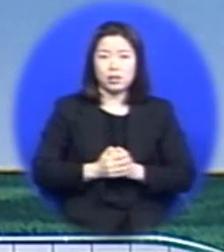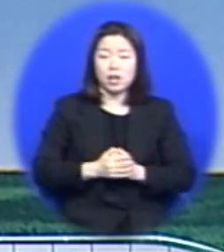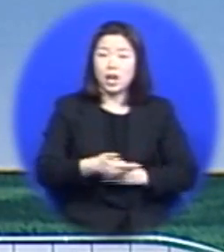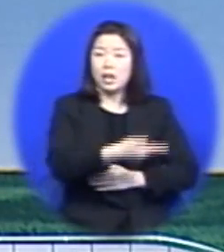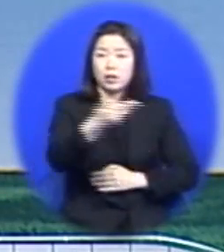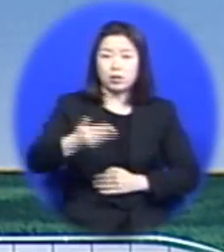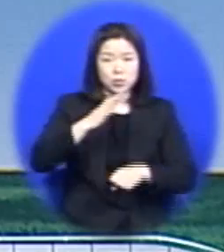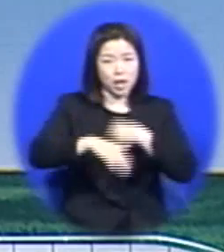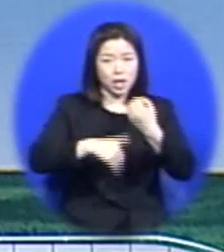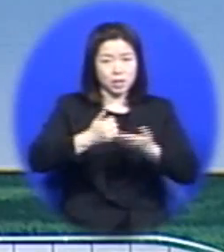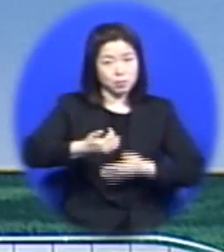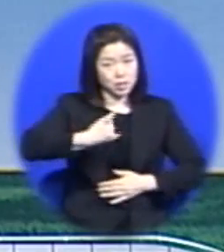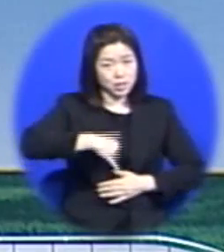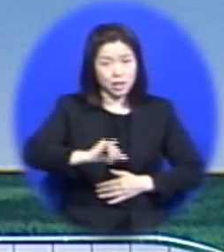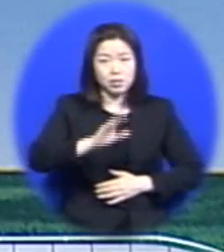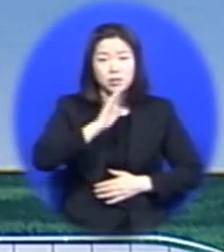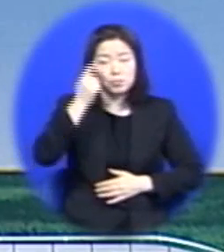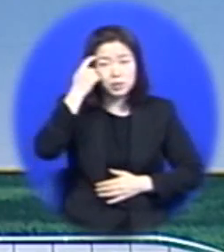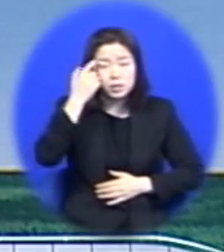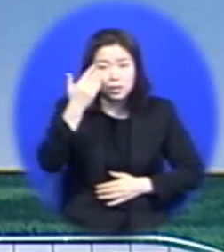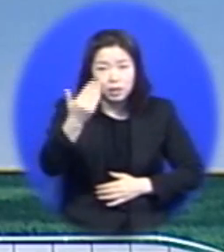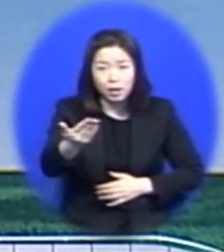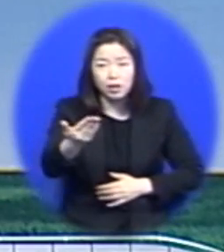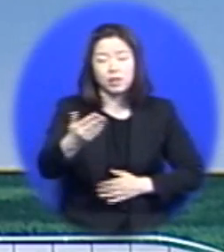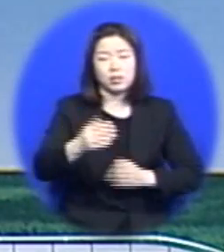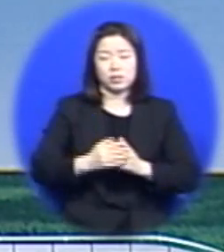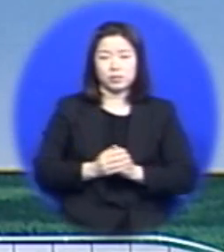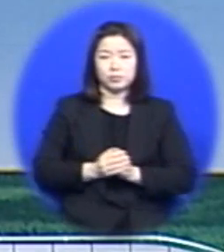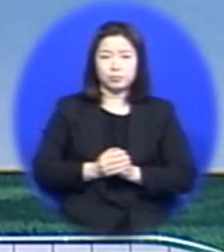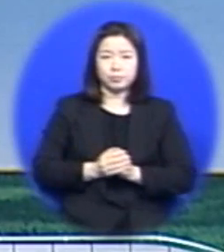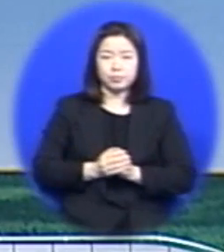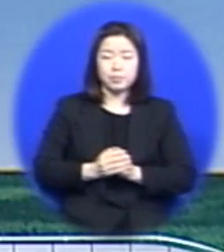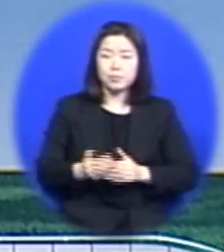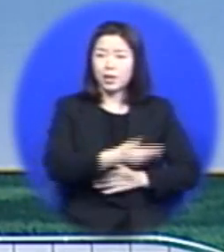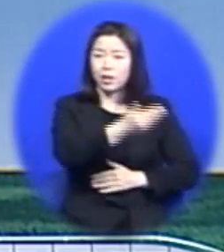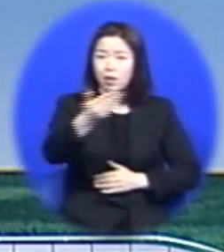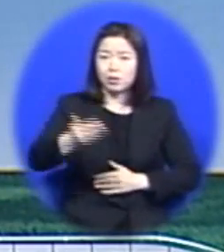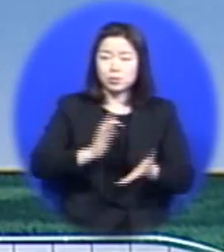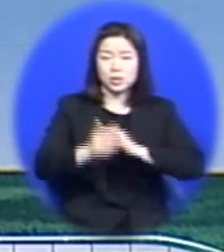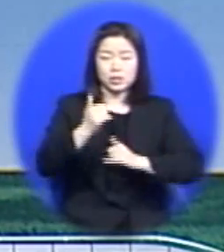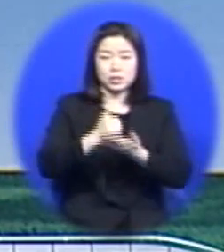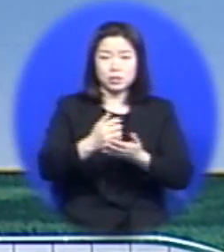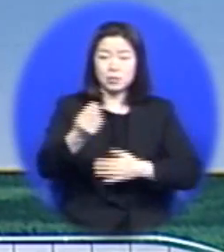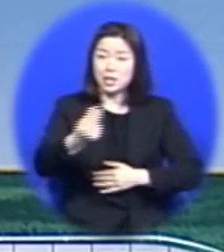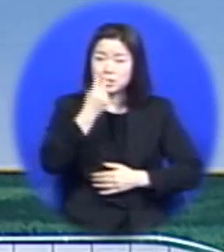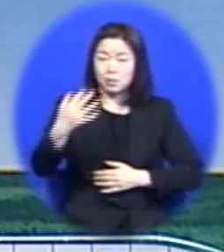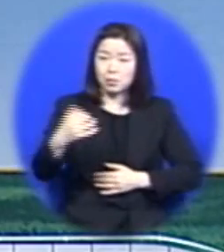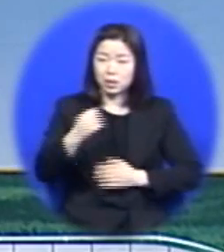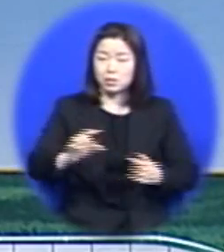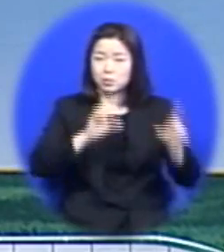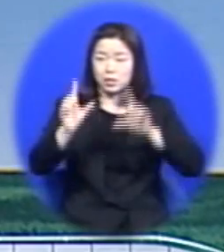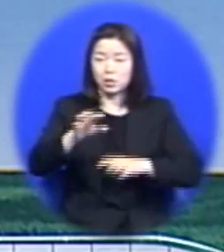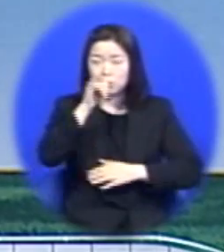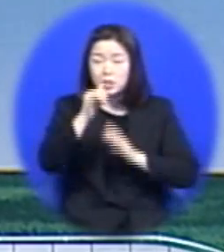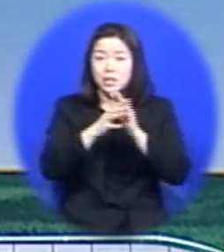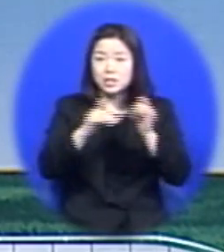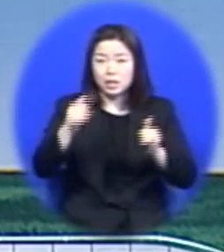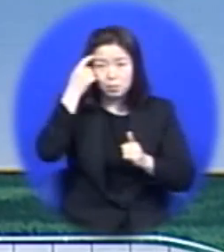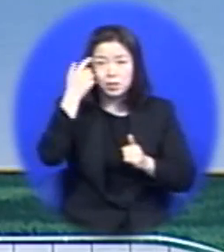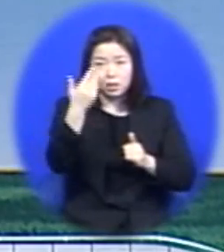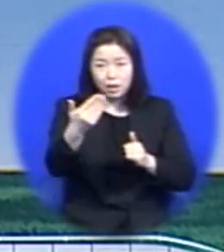여러분이 하나님의 자녀입니까? 라는 것을 묻는 겁니다. 여러분은 예수님의 생명으로 살고 있는 사람입니까? 그걸 묻는